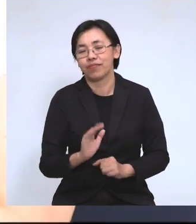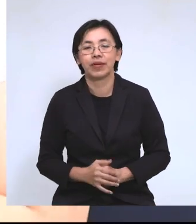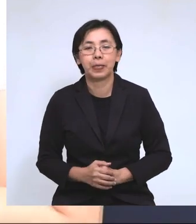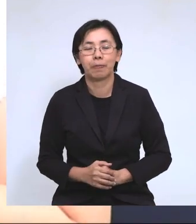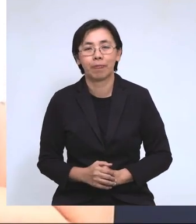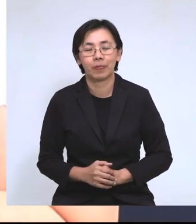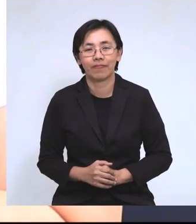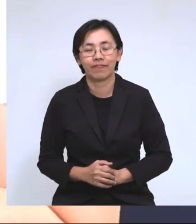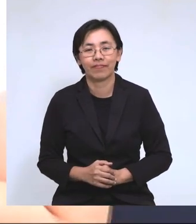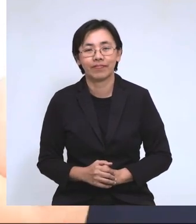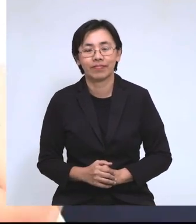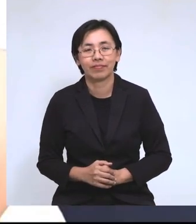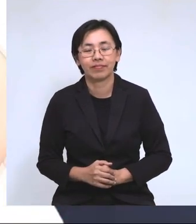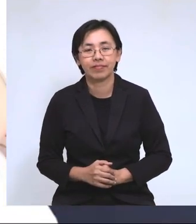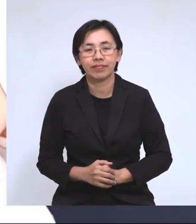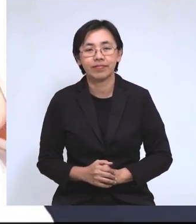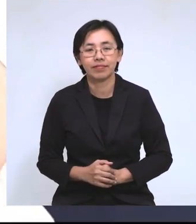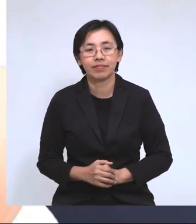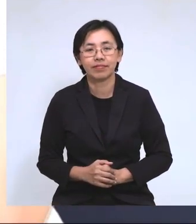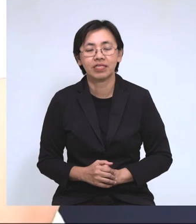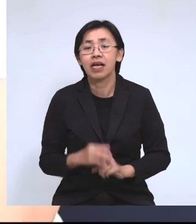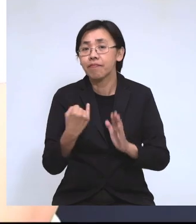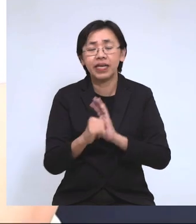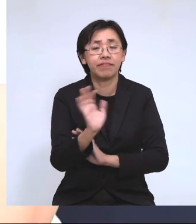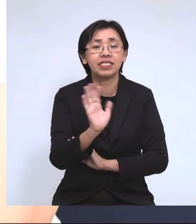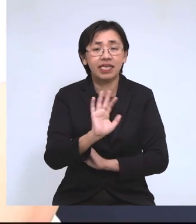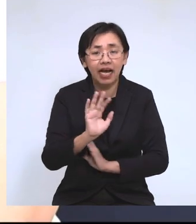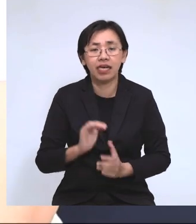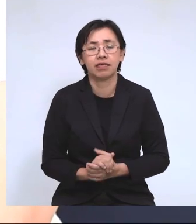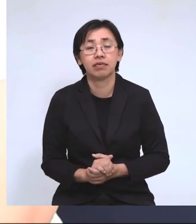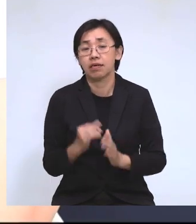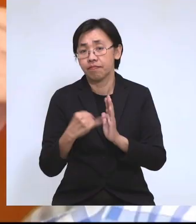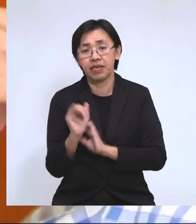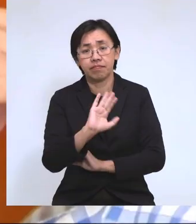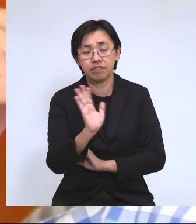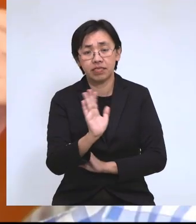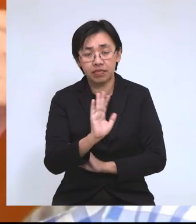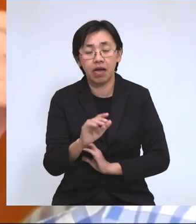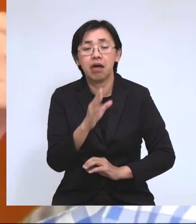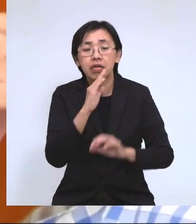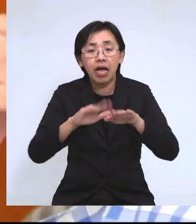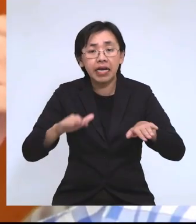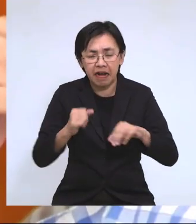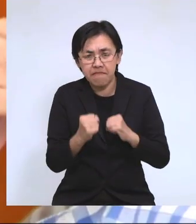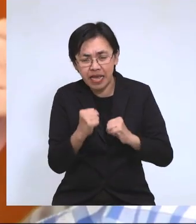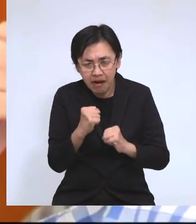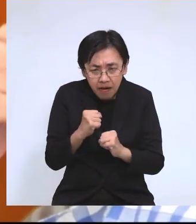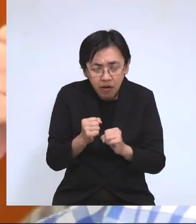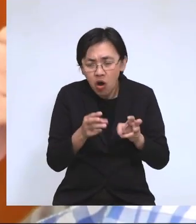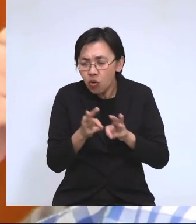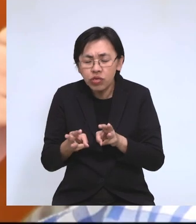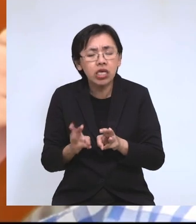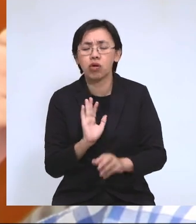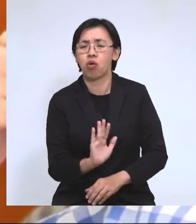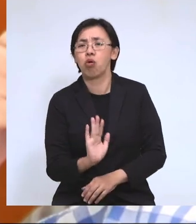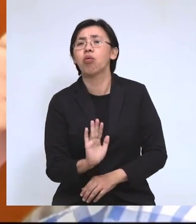างเงี้ยค่ะ ซึ่งเราจะเห็นว่าจริงๆแล้วอะค่ะมันไม่ได้ผิดนะแม่คือจะบอกไว้ก่อนมันไม่ได้ผิดถ้าเด็กอะ